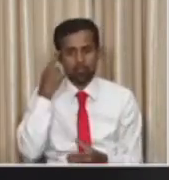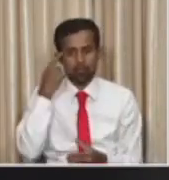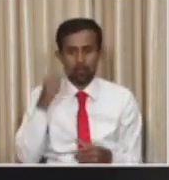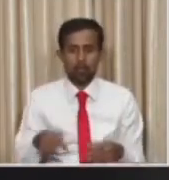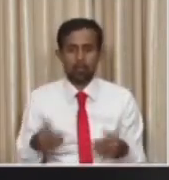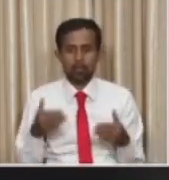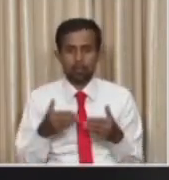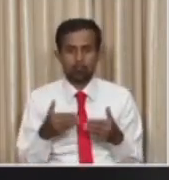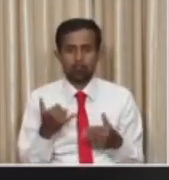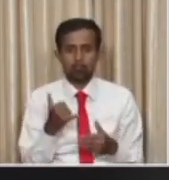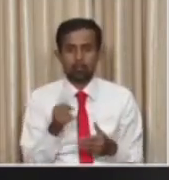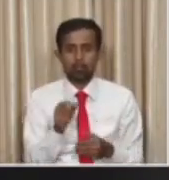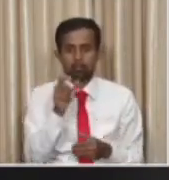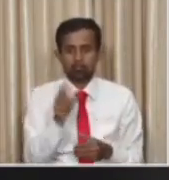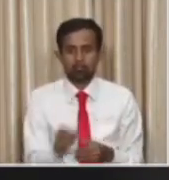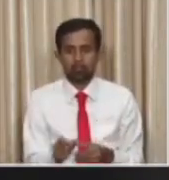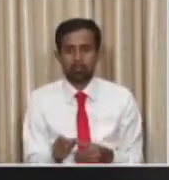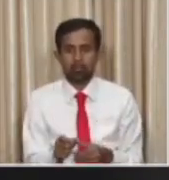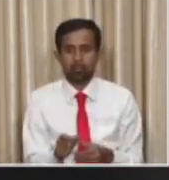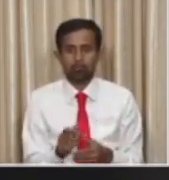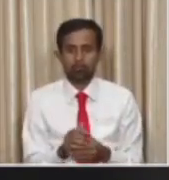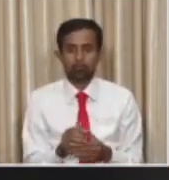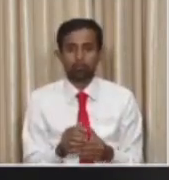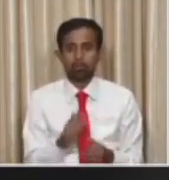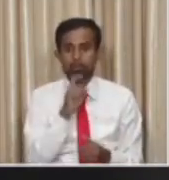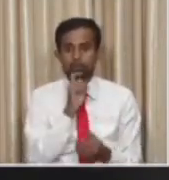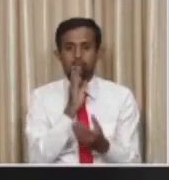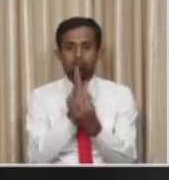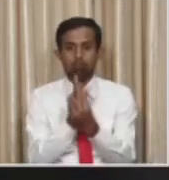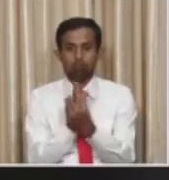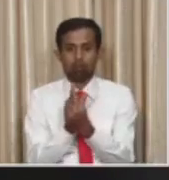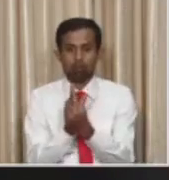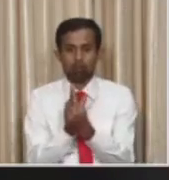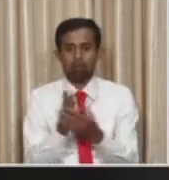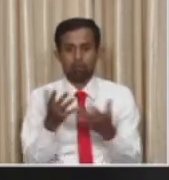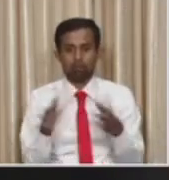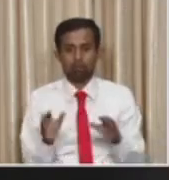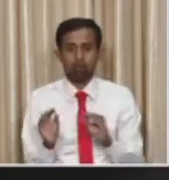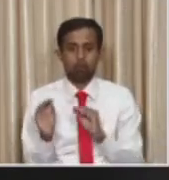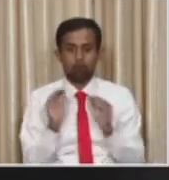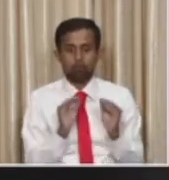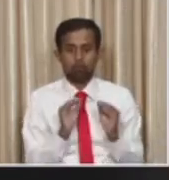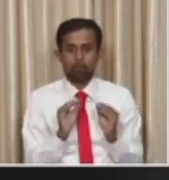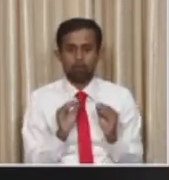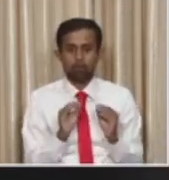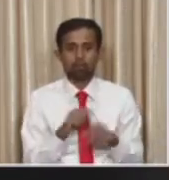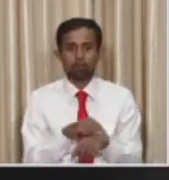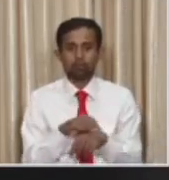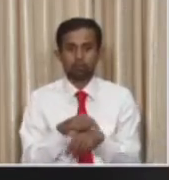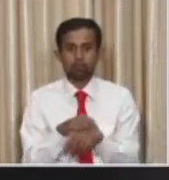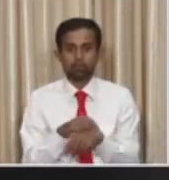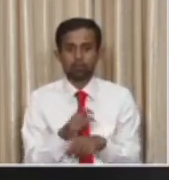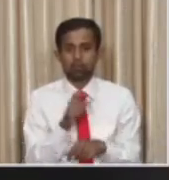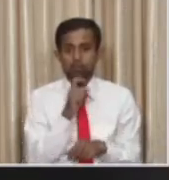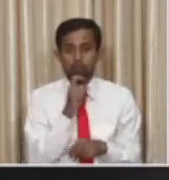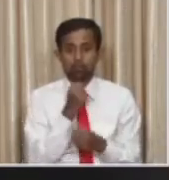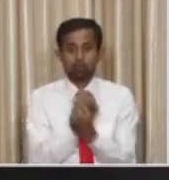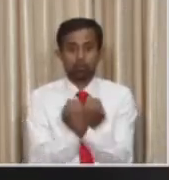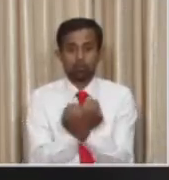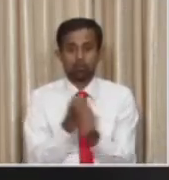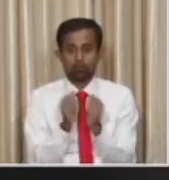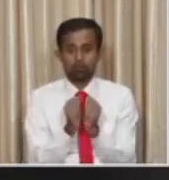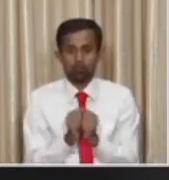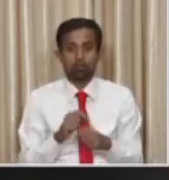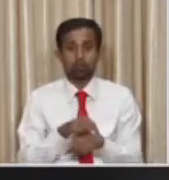වෙනකොට සමහර අයගේ ඇත්තටම කියන්න උසාවි දානේවා දාලා ඉවර වෙලා ඊට පස්සේ තව ටික කාලයක් යනවා. මේ පොලිසියේ වැඩ